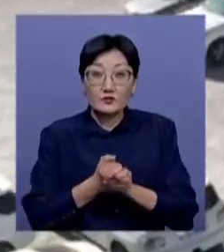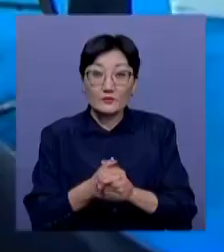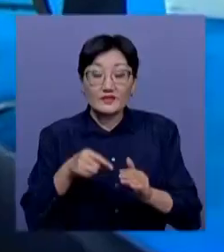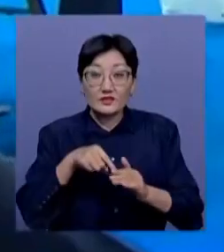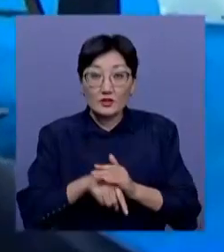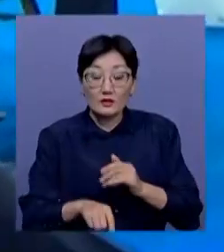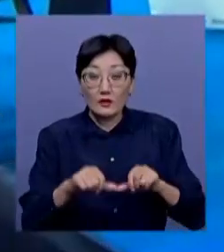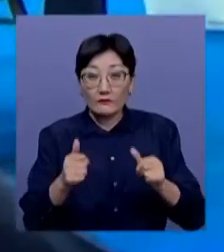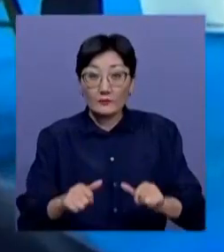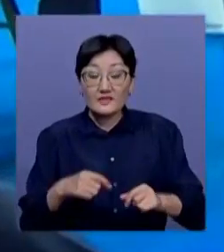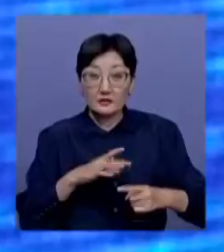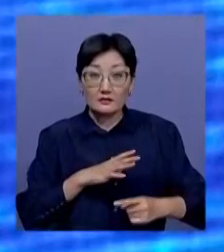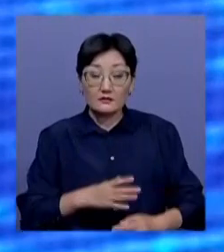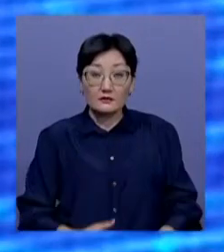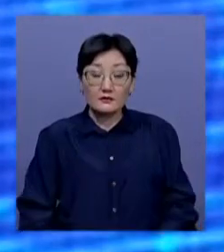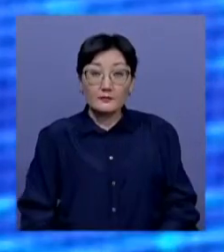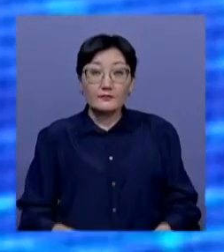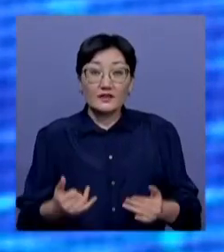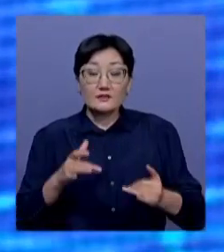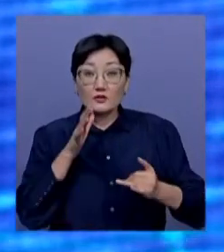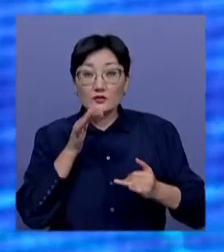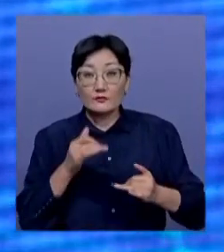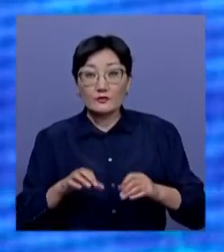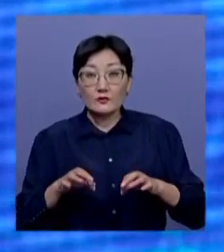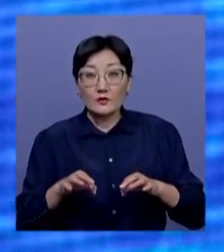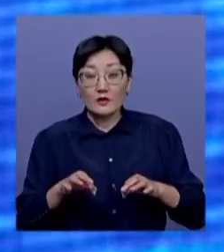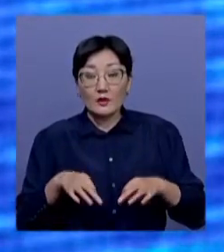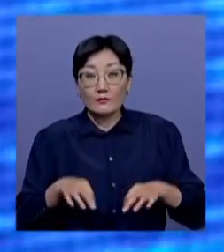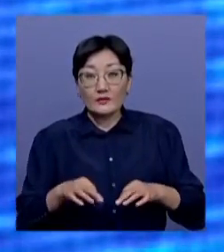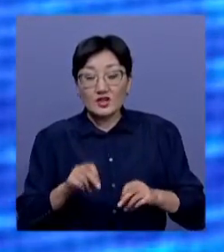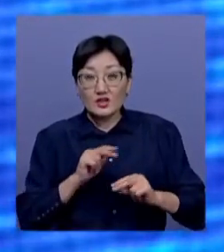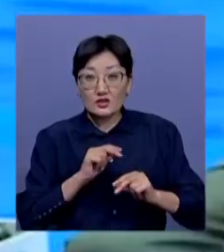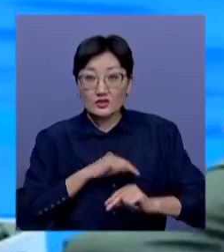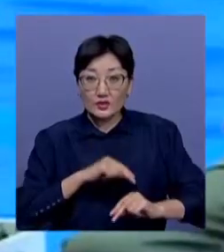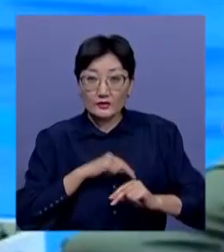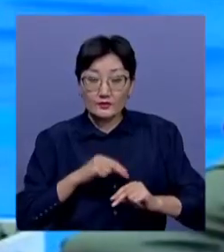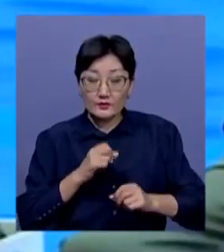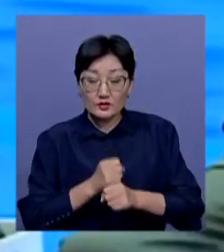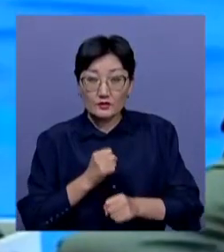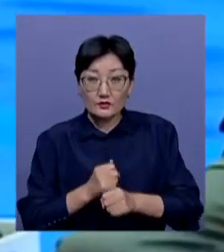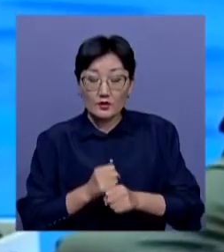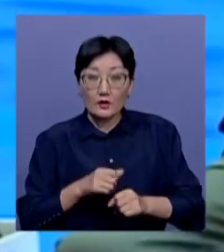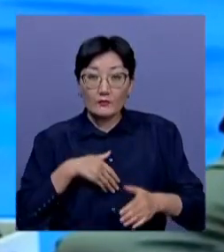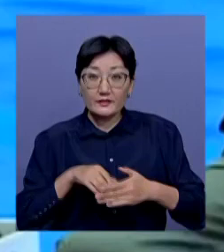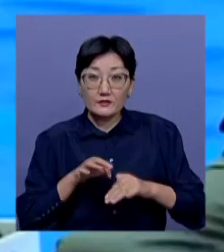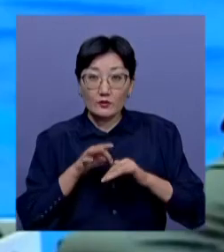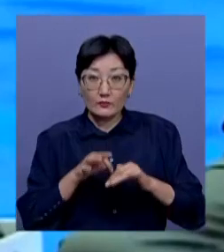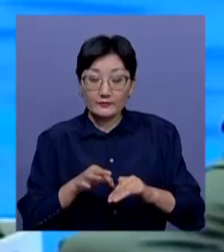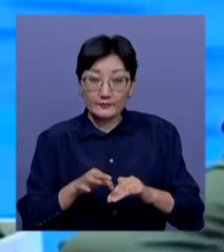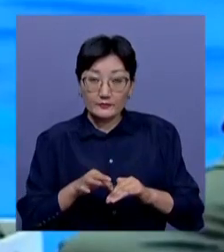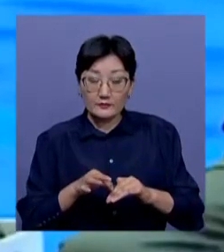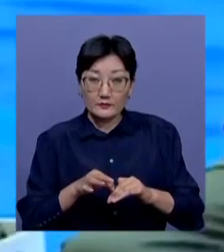терең үлгісі екенін атап өтті. Қазіргі таңда автомобиль жасау қарқыны дамып, Қазақстан экономикасының дамуының драйверіне